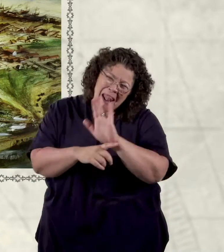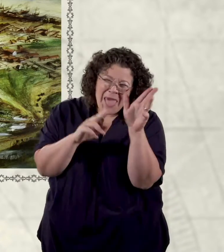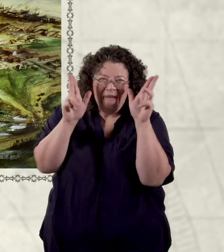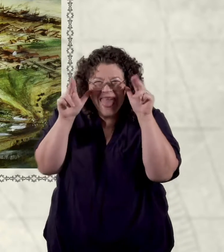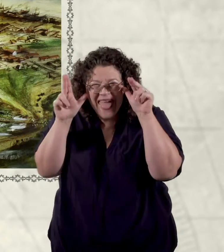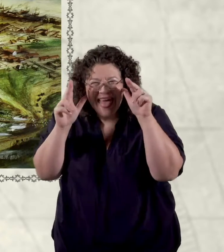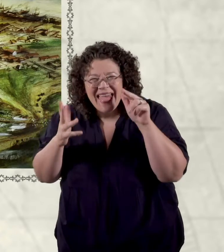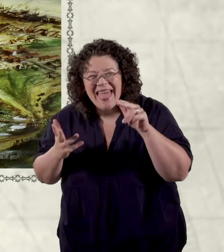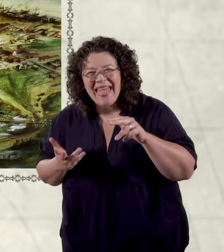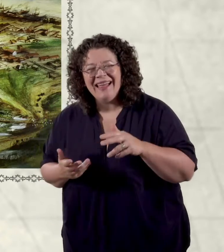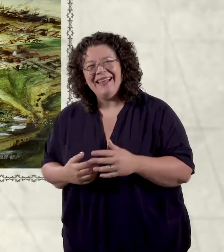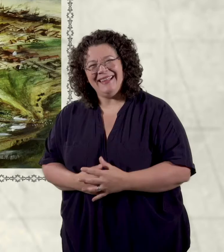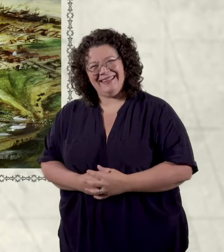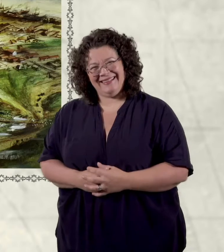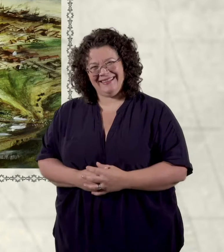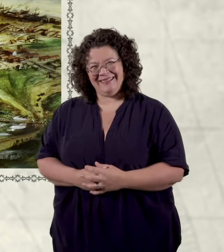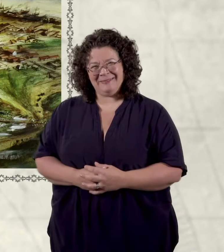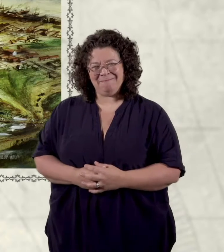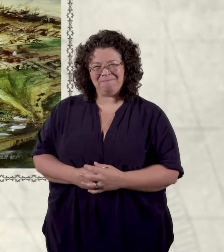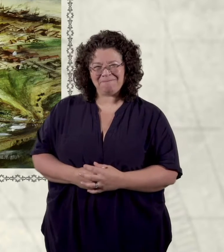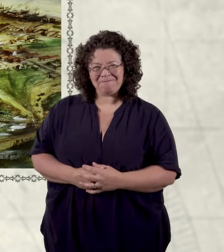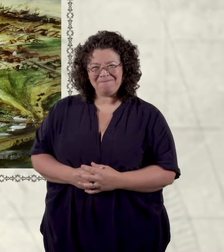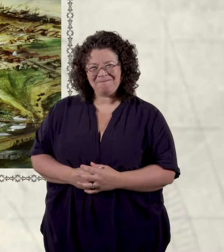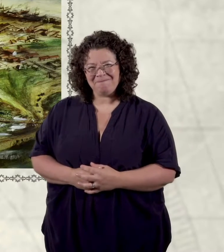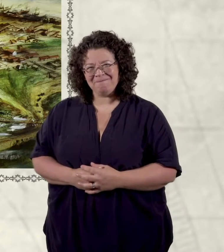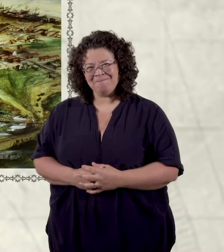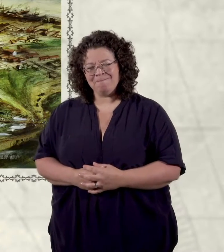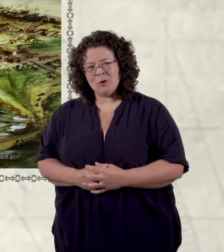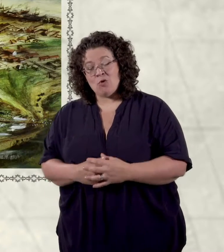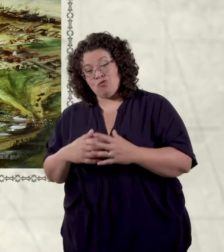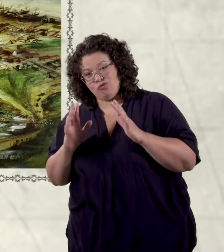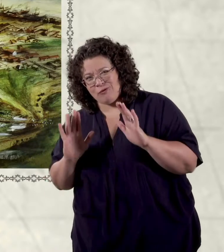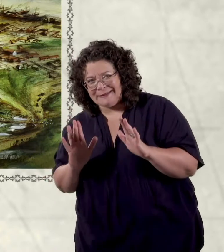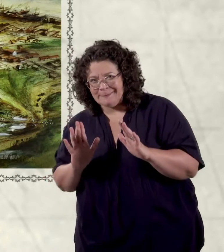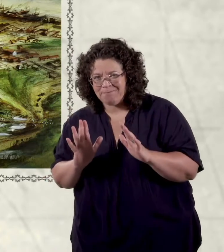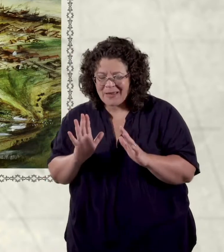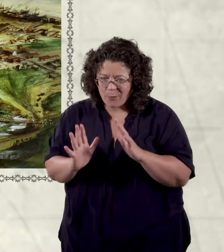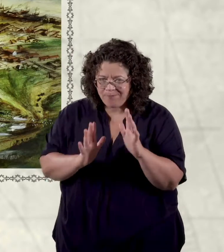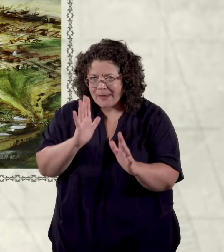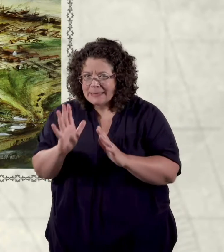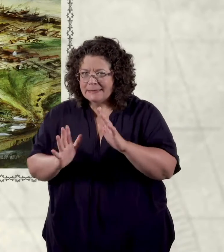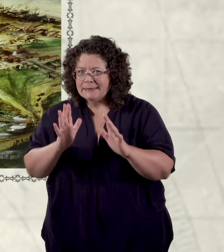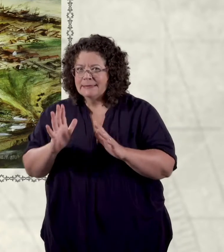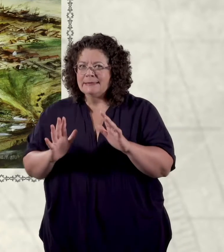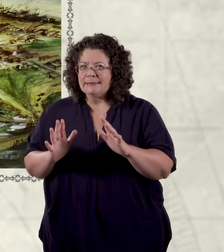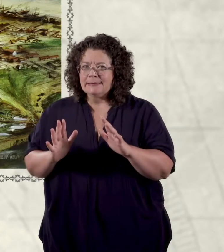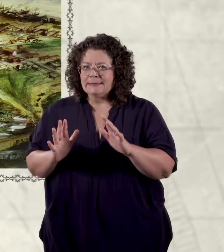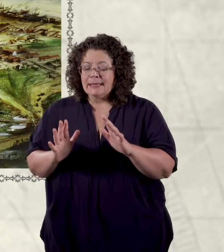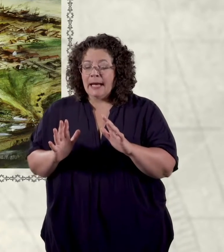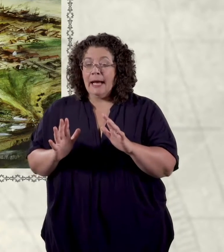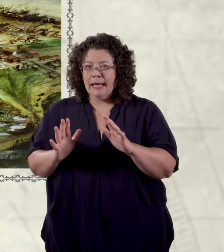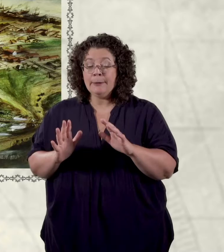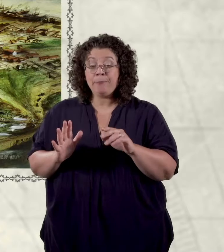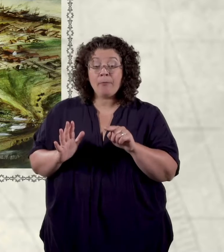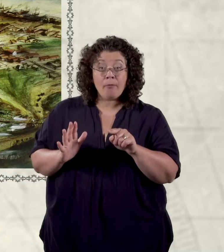Helo, sgwarnog, ti'n iawn? Tere. Nawr te, os oedd